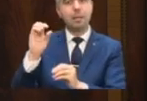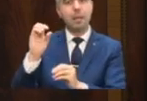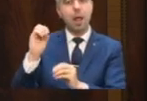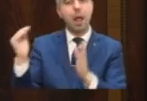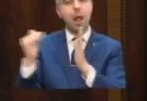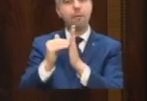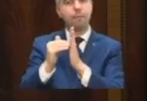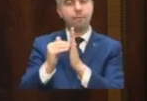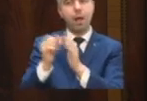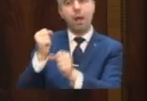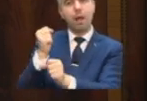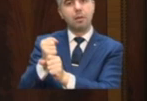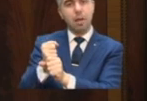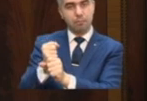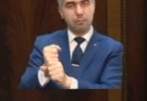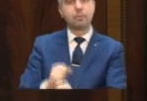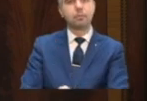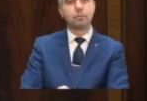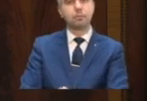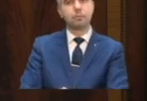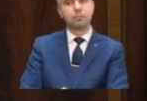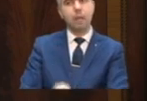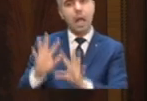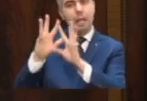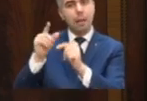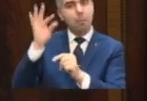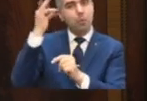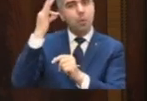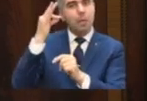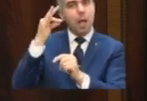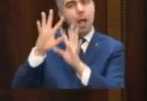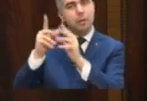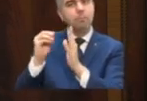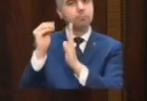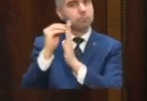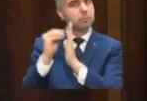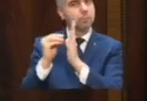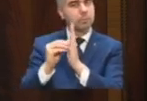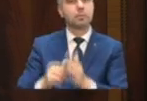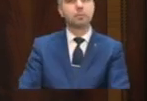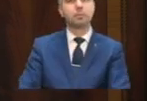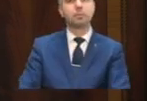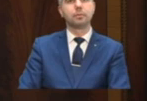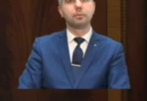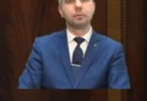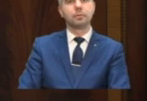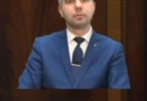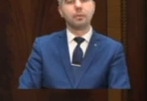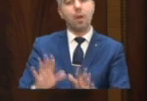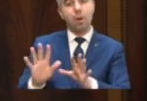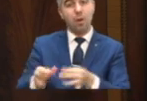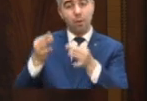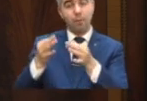وهذا الشيء مع الـ HCP ولا CNSS الناس يعني محسوبين، تنشؤوا أكثر